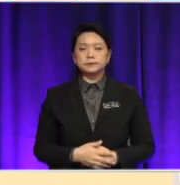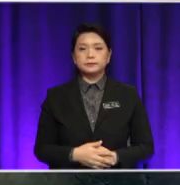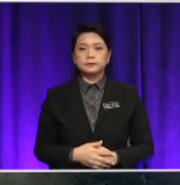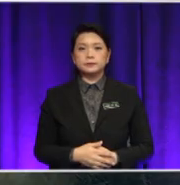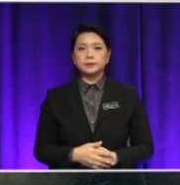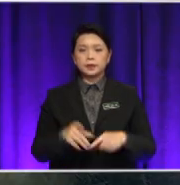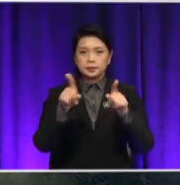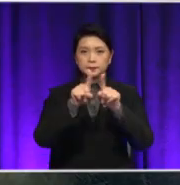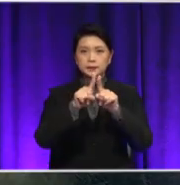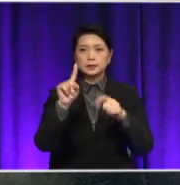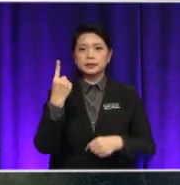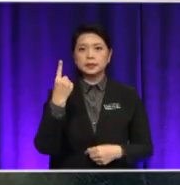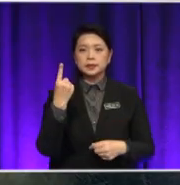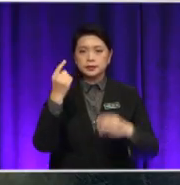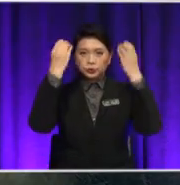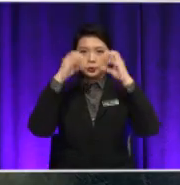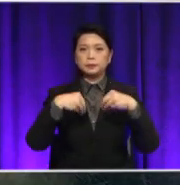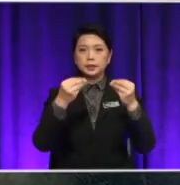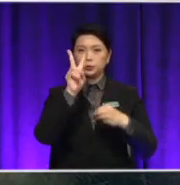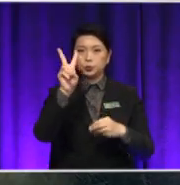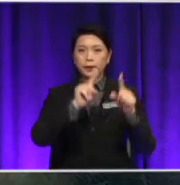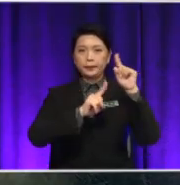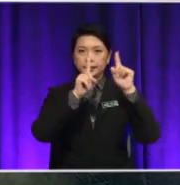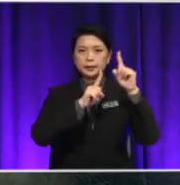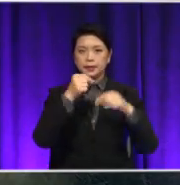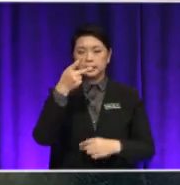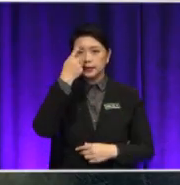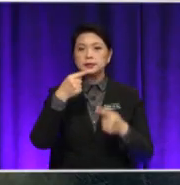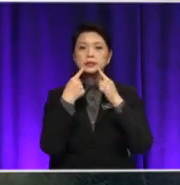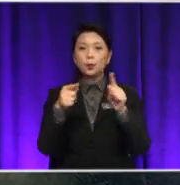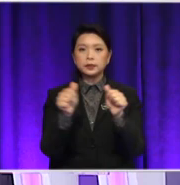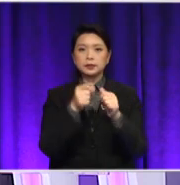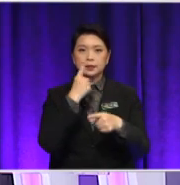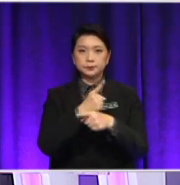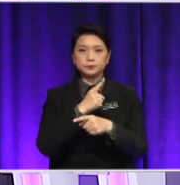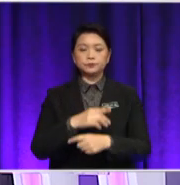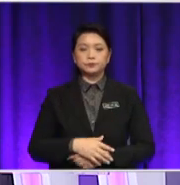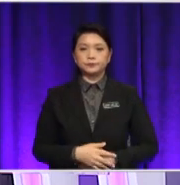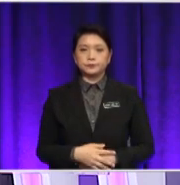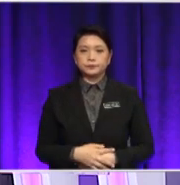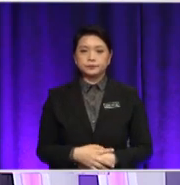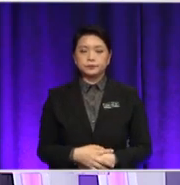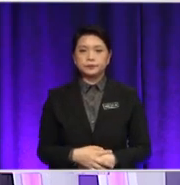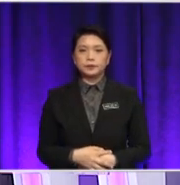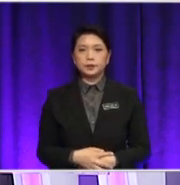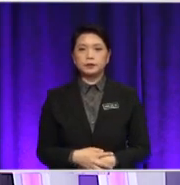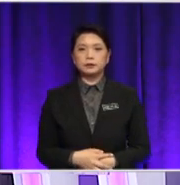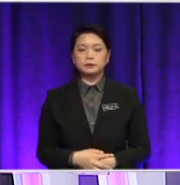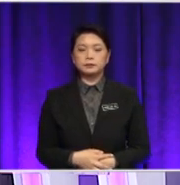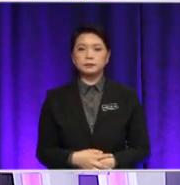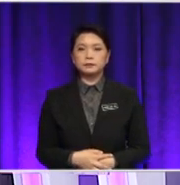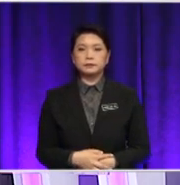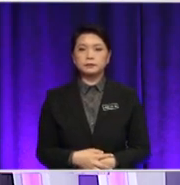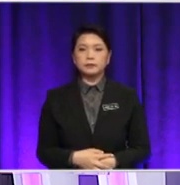cikgu bagi dua bintang untuk Dania. Okay. Terbaiklah, Dania. Dua bintang berwarna biru untuk... Maksudnya